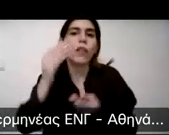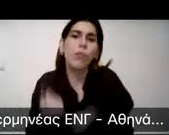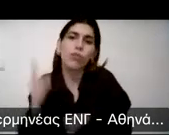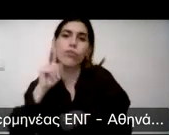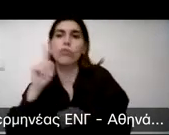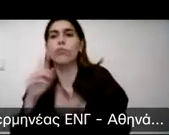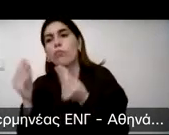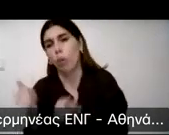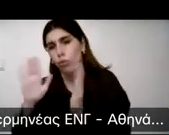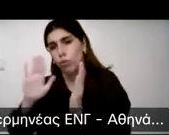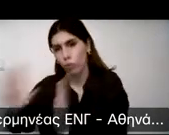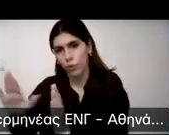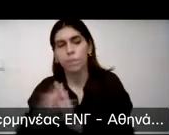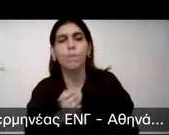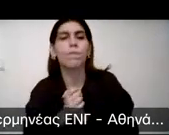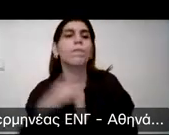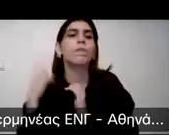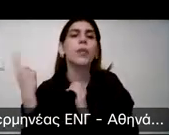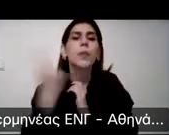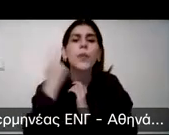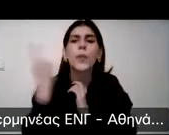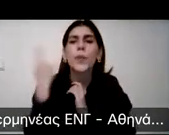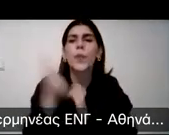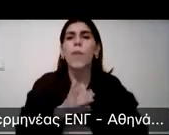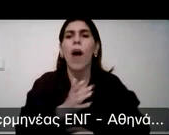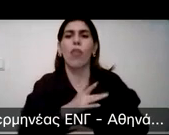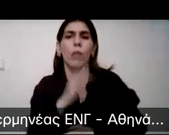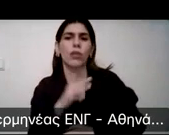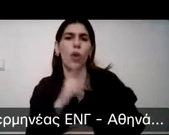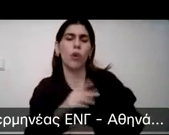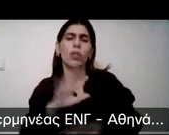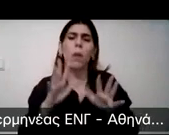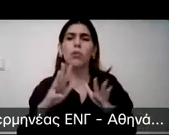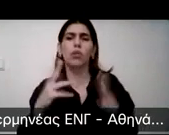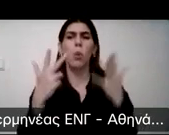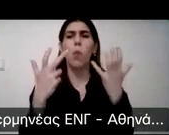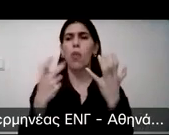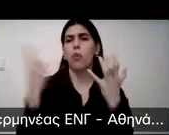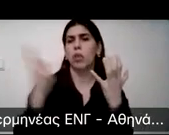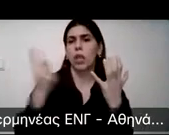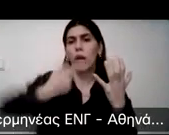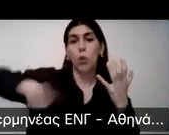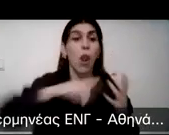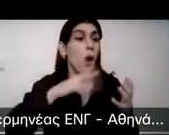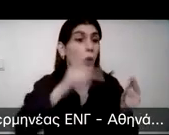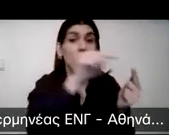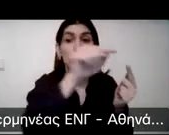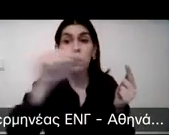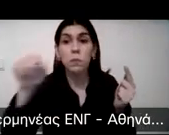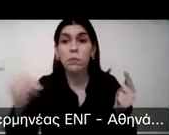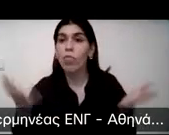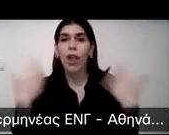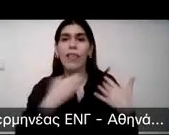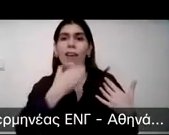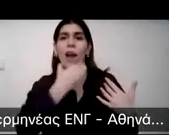οι περισσότερες φυσικές ανθρώπινες γλώσσες, περίπου το 80%, δεν διαθέτουν γραμματικό γένος και σε εκείνες που